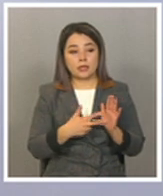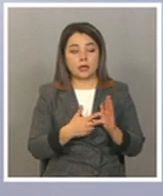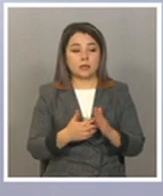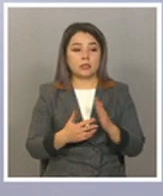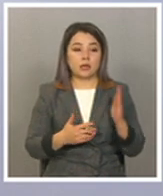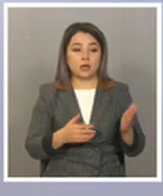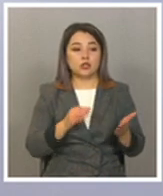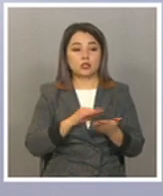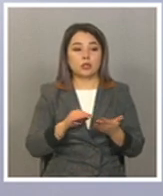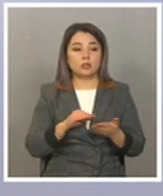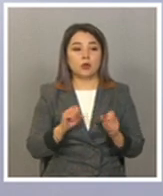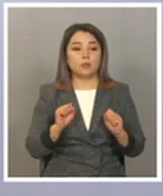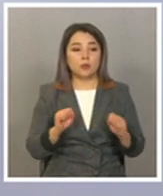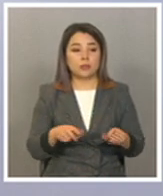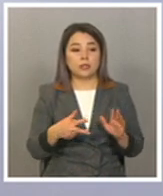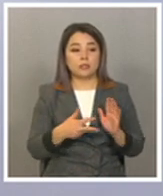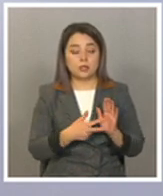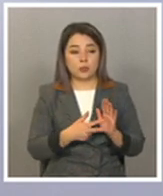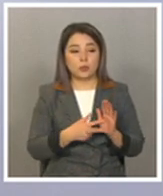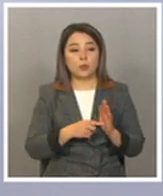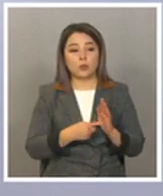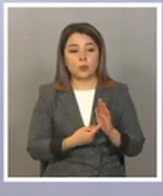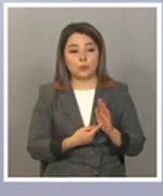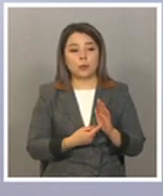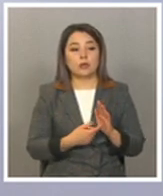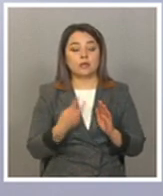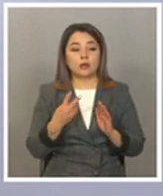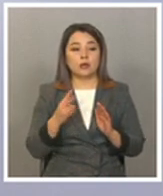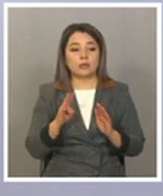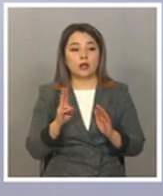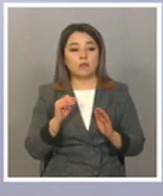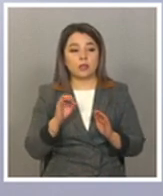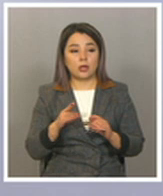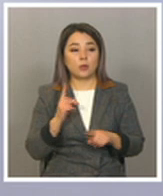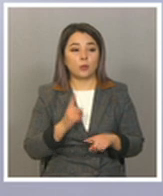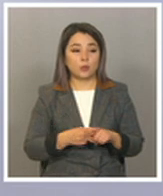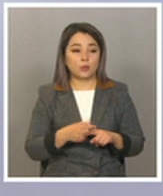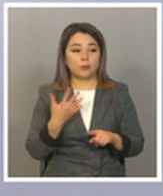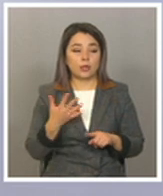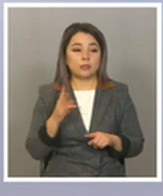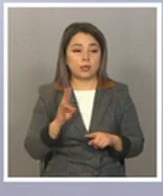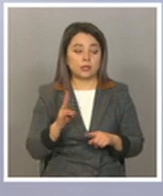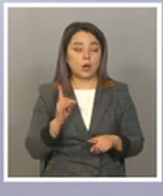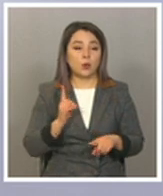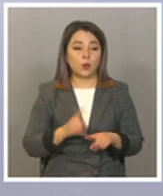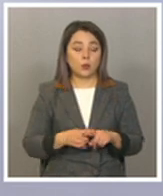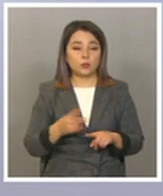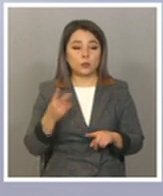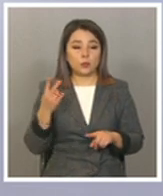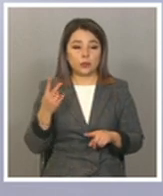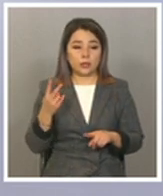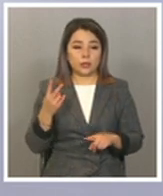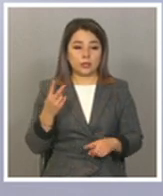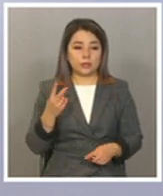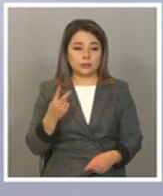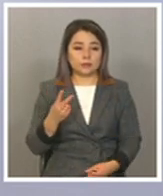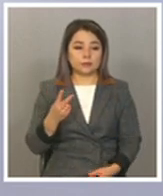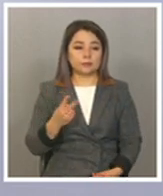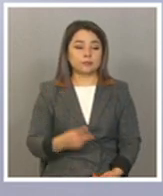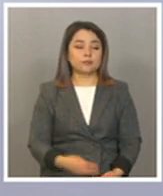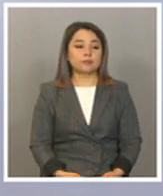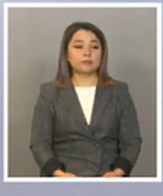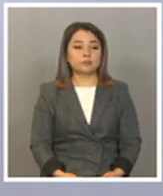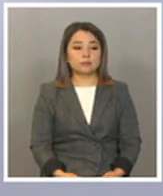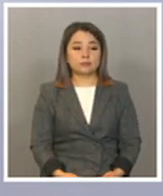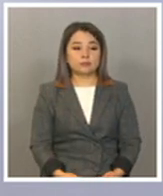шығарып жазайық. 8 көбейтілген 2n квадрат қосу 5n қосу 2. Ал